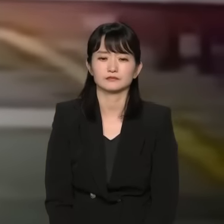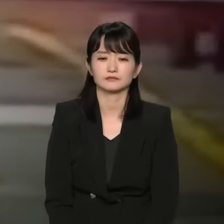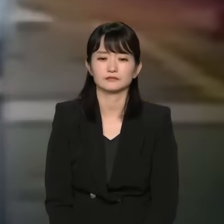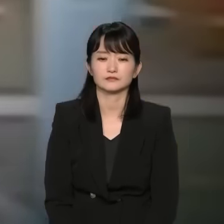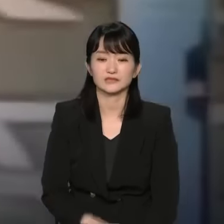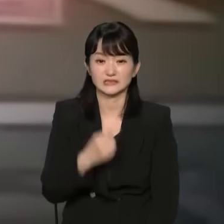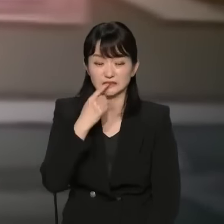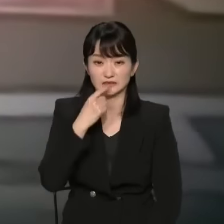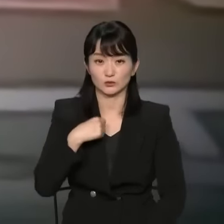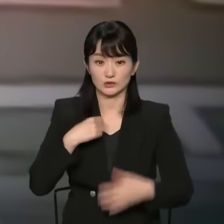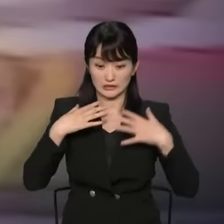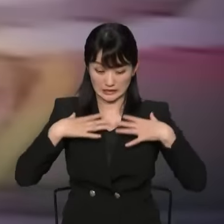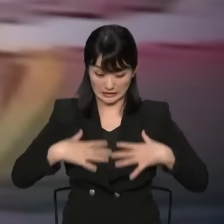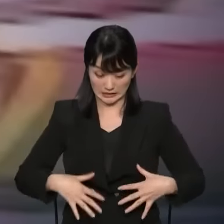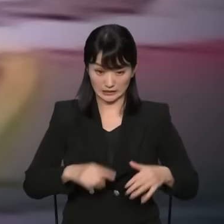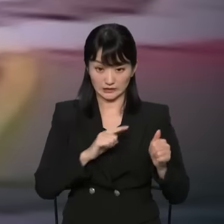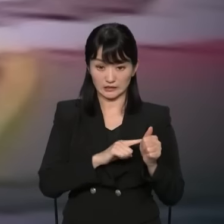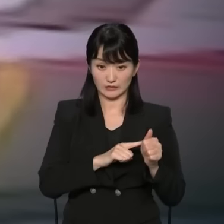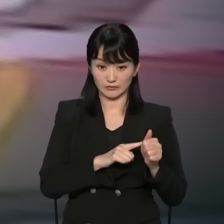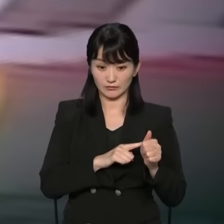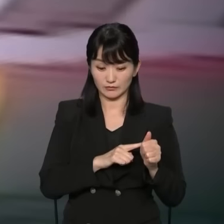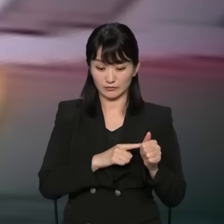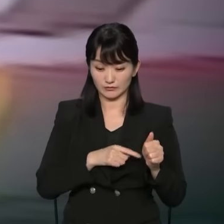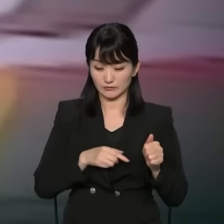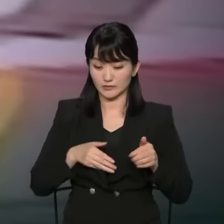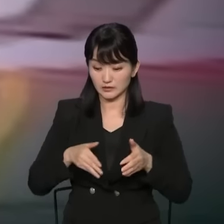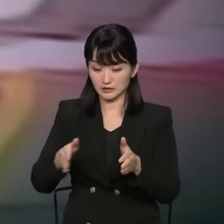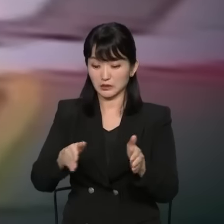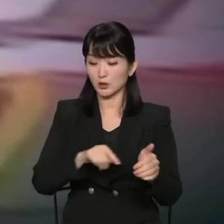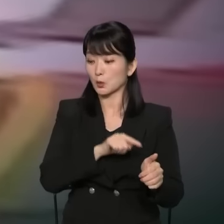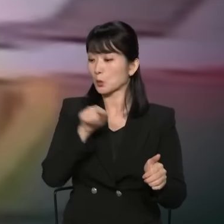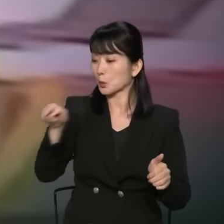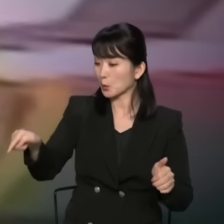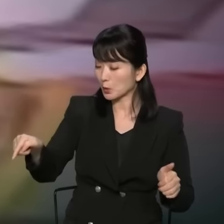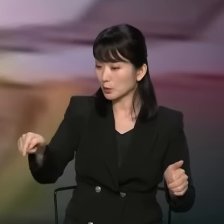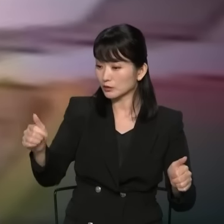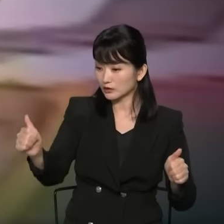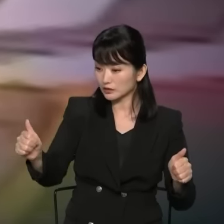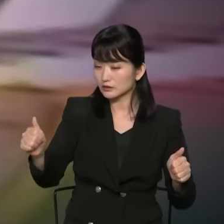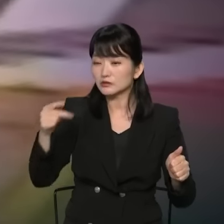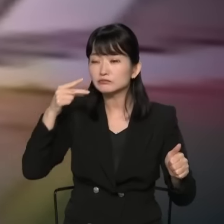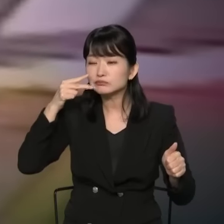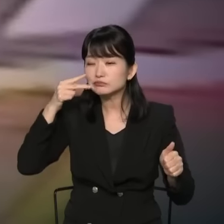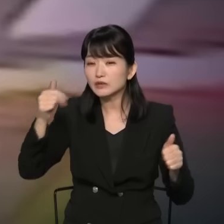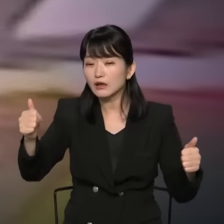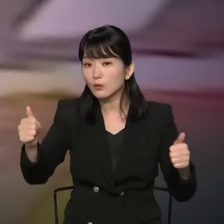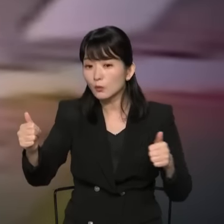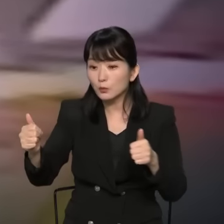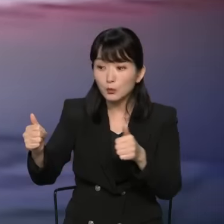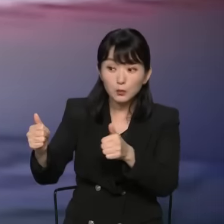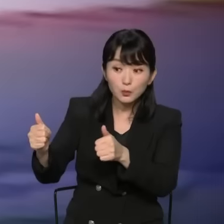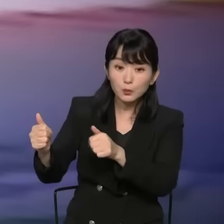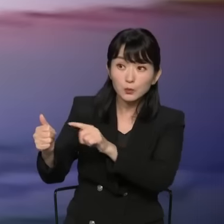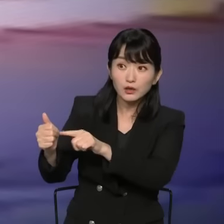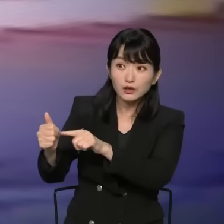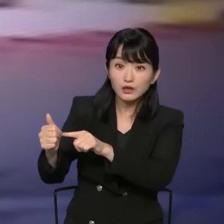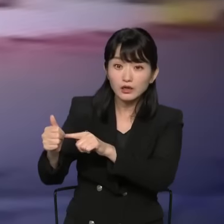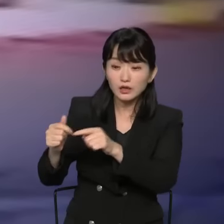흰 옷을 입은 남성이 길 건너편에서 담배를 피우는 남성에게 다가갑니다. 그러더니 날